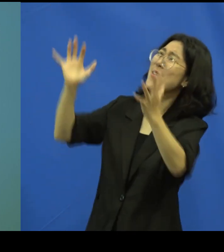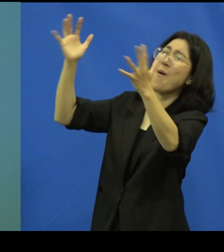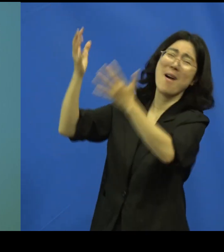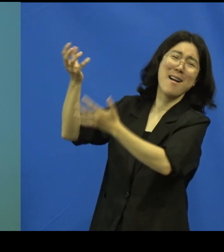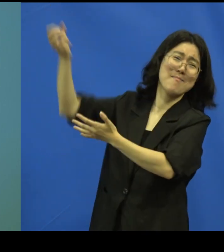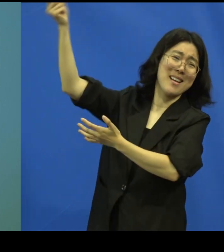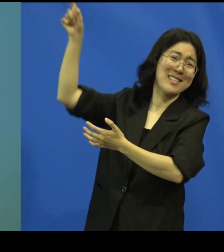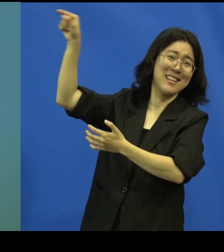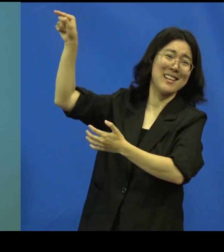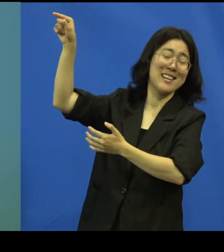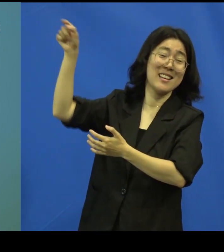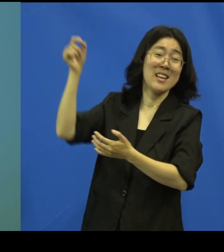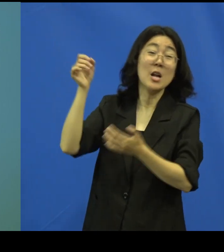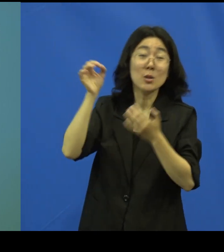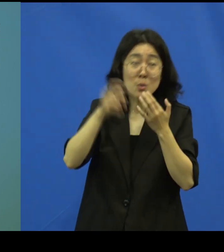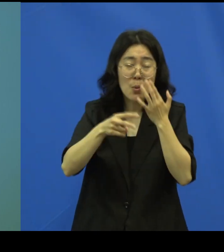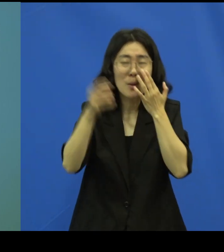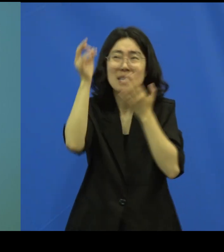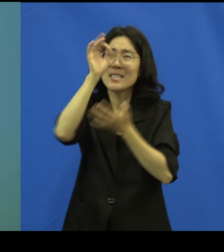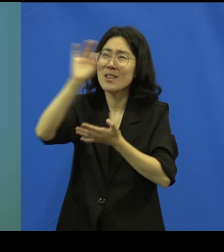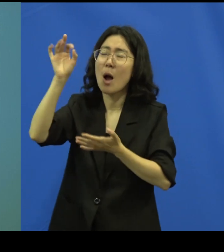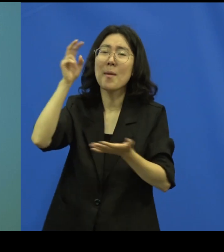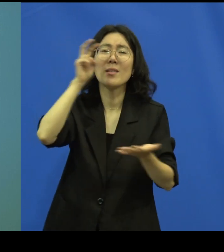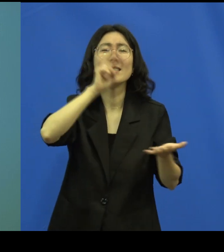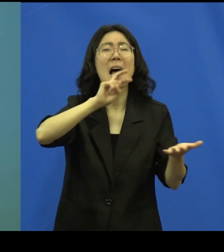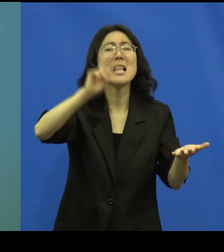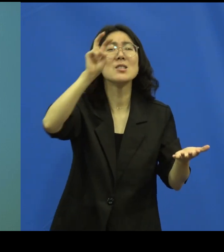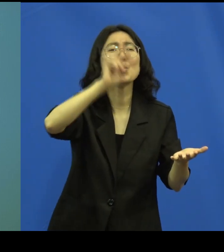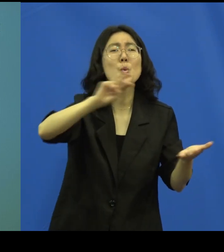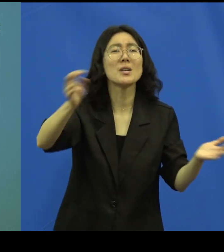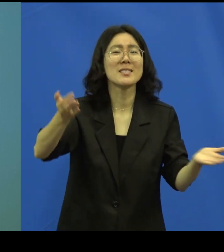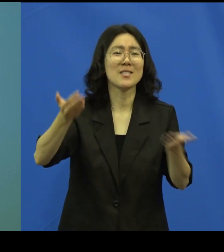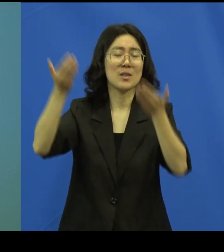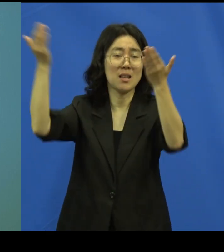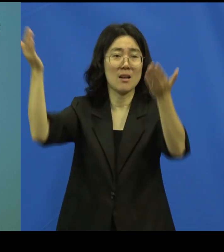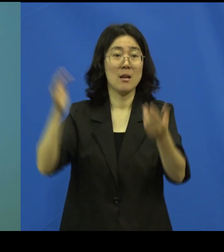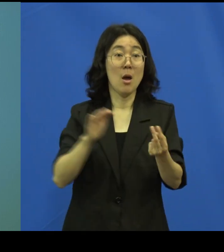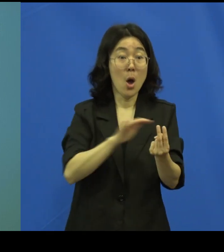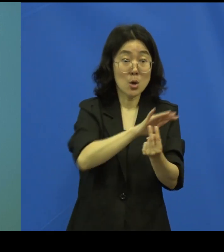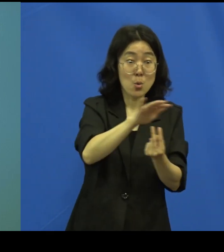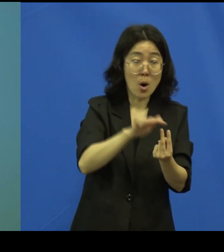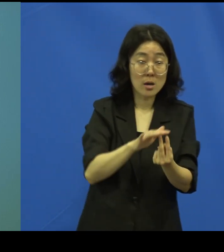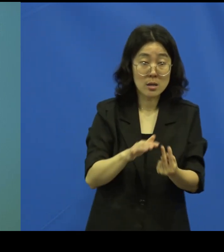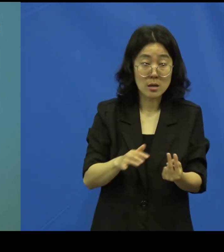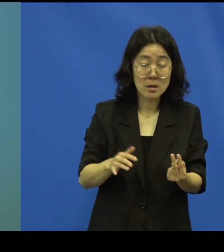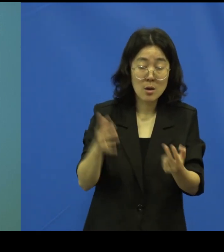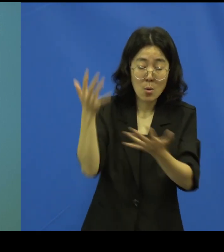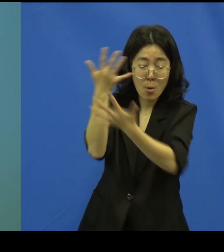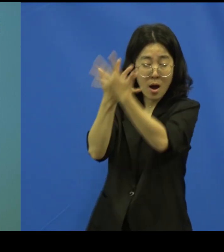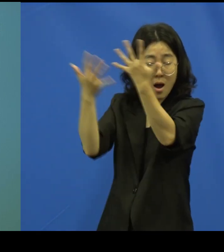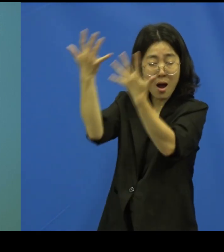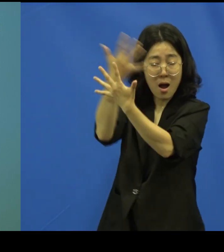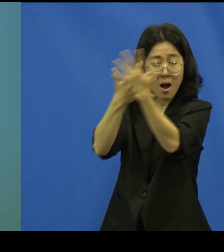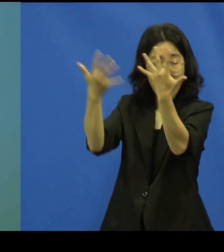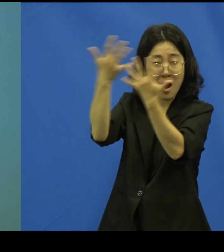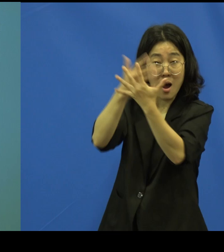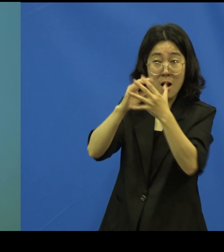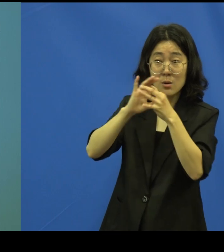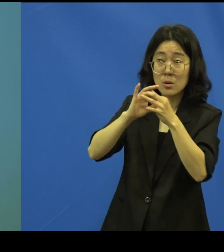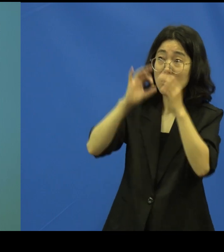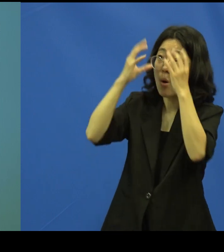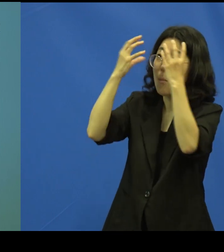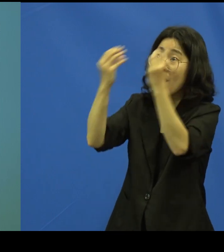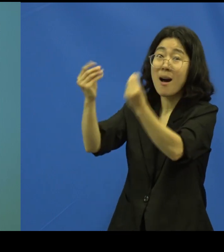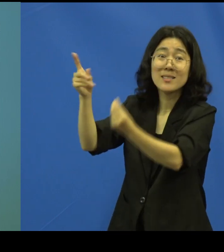일을 인정하고 감사하며 찬송을 그에게 돌려야 한다. 요한이 본 광경인데요, 여기에